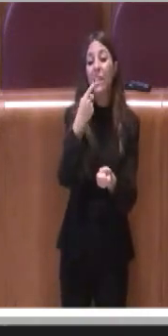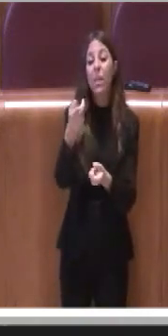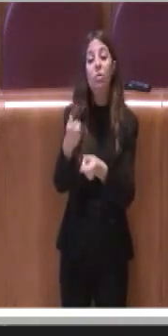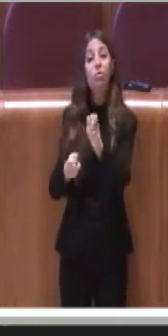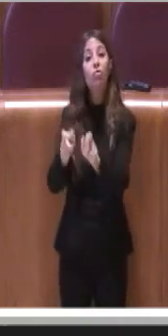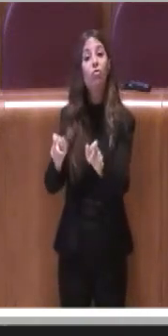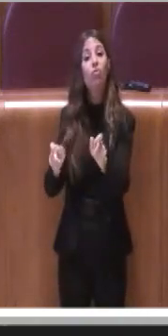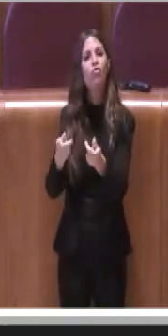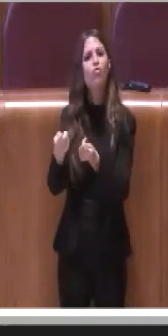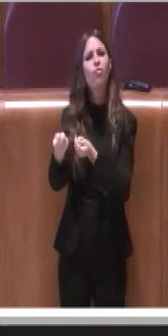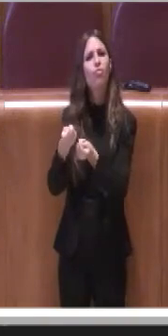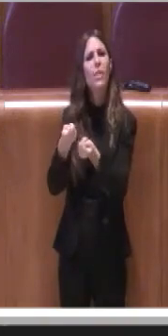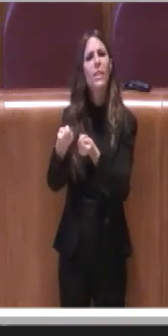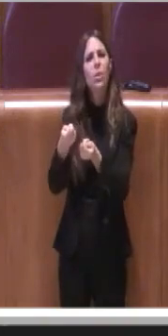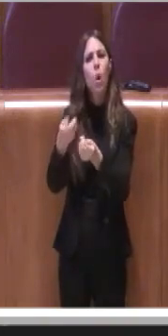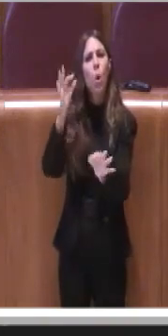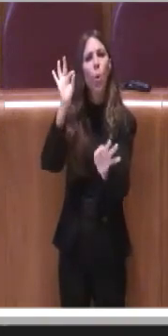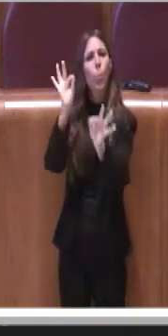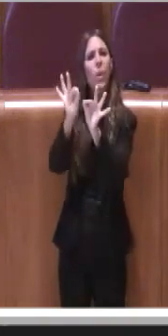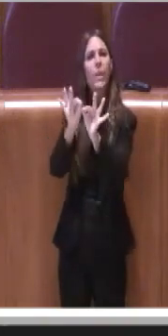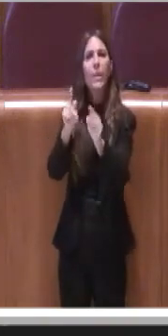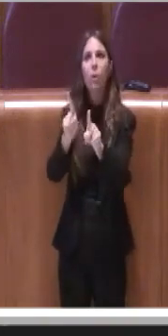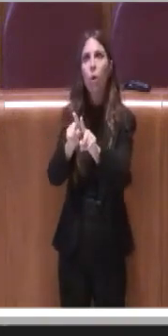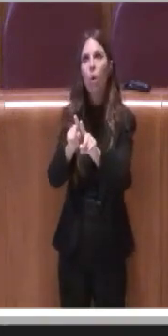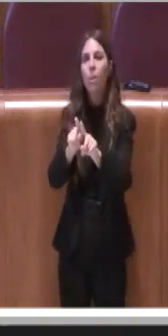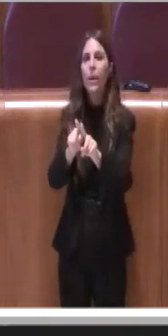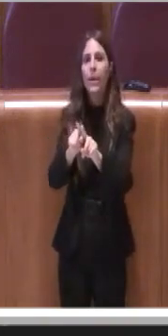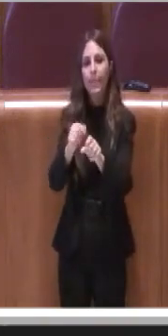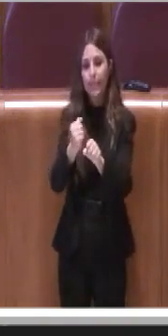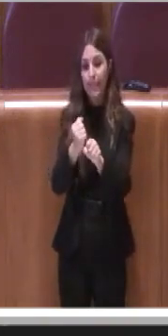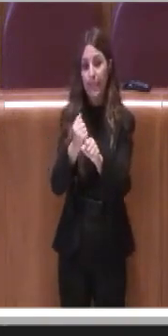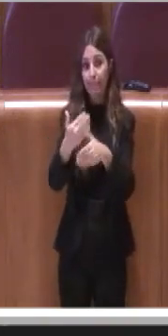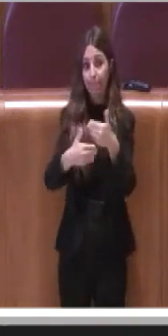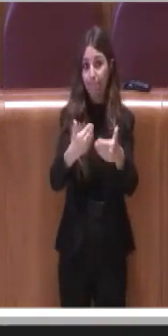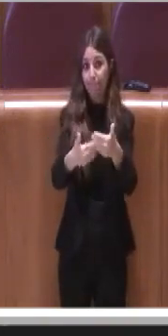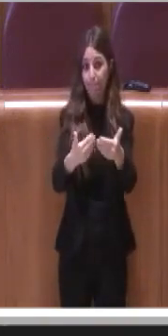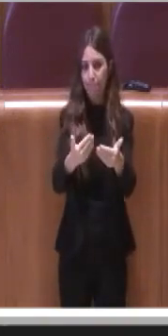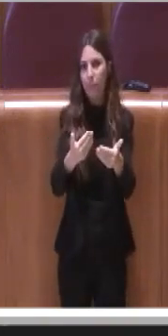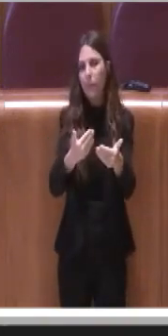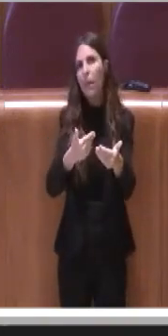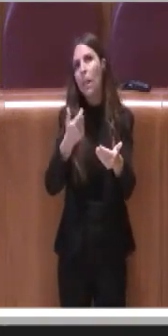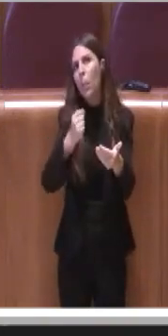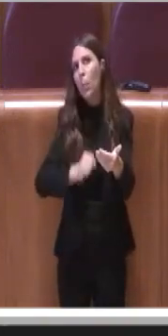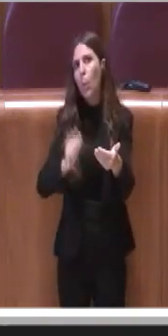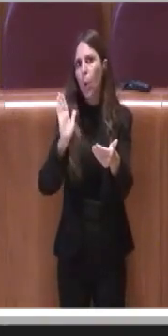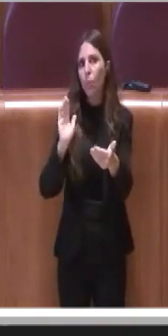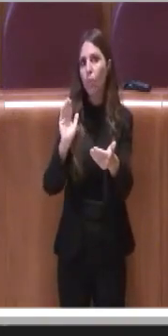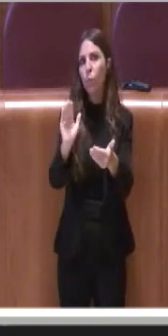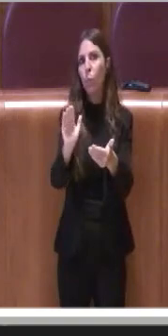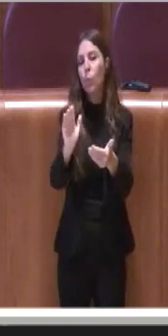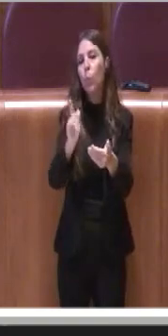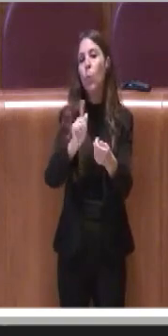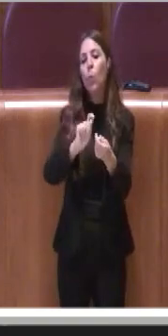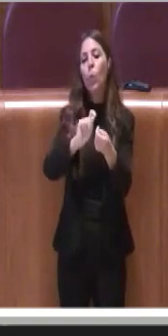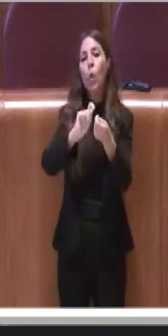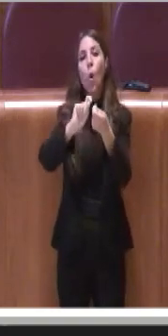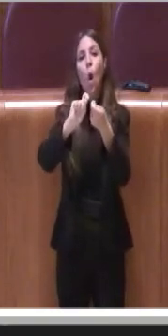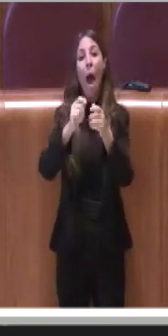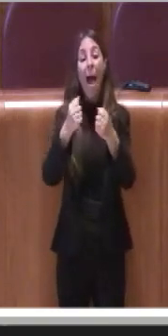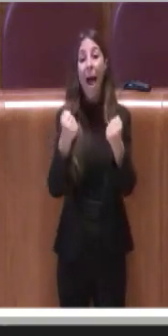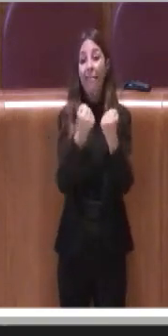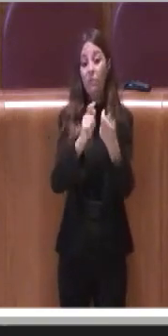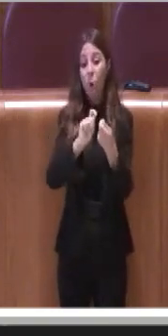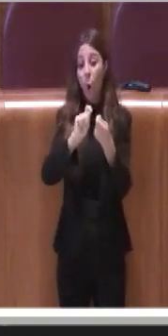sì che possano rimanere in piedi e possano comunque, chi vorrà, convertire la propria attività, per cercare